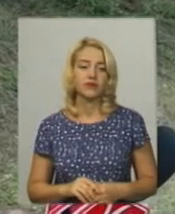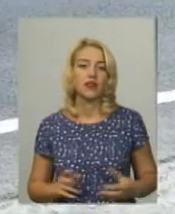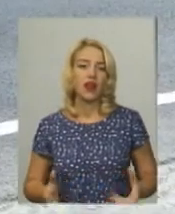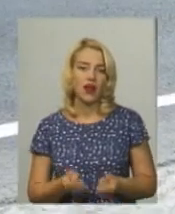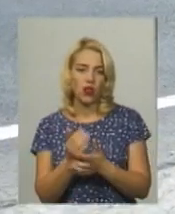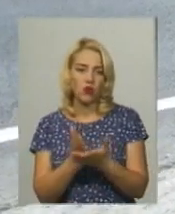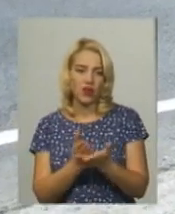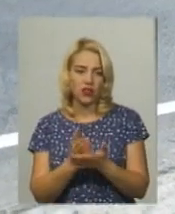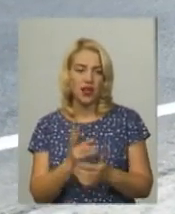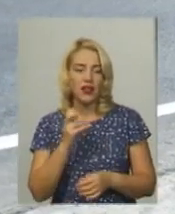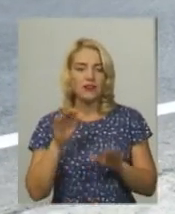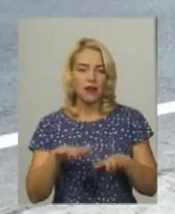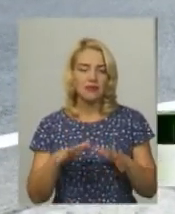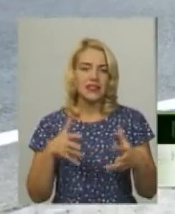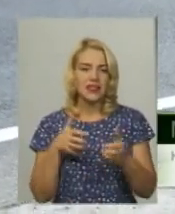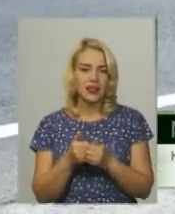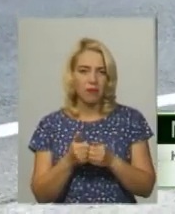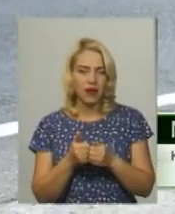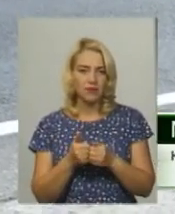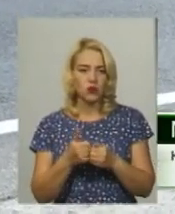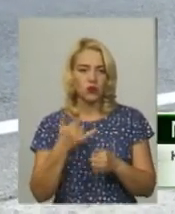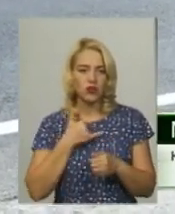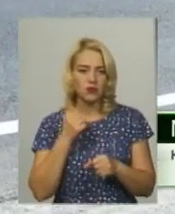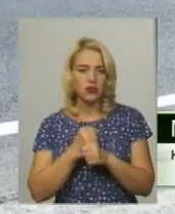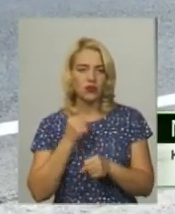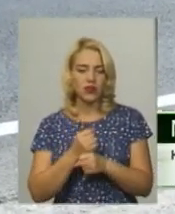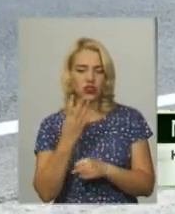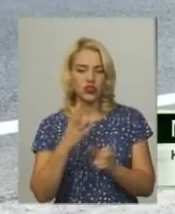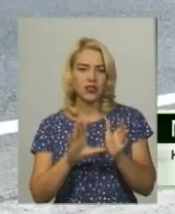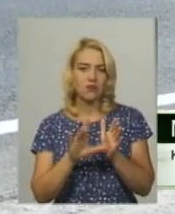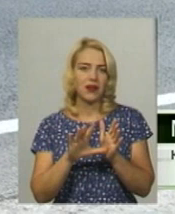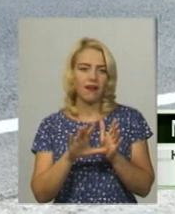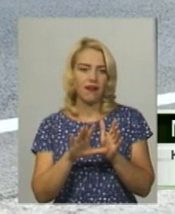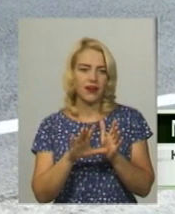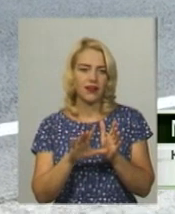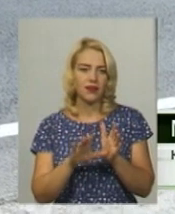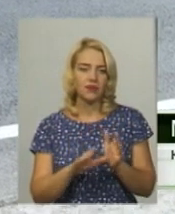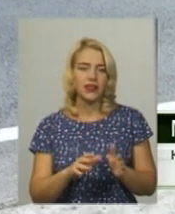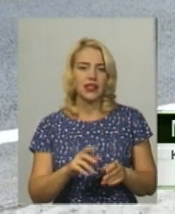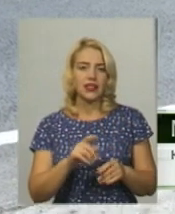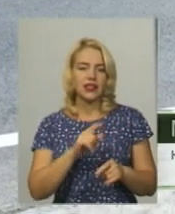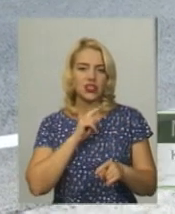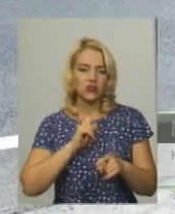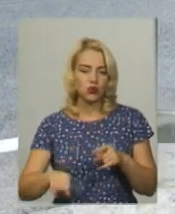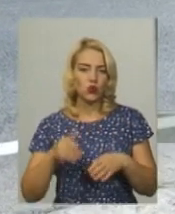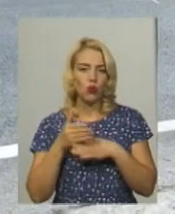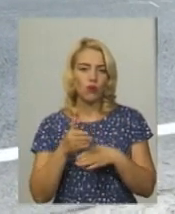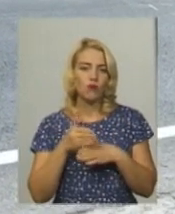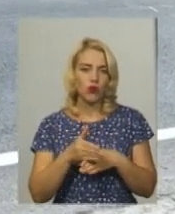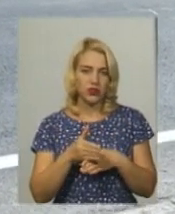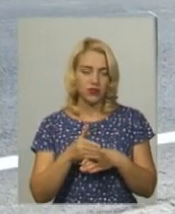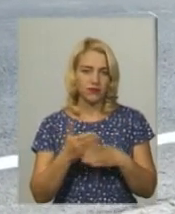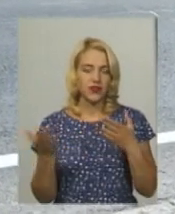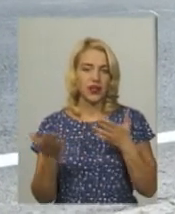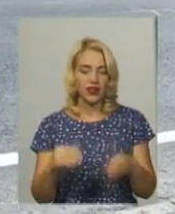рятувальника. Ну, на місці ДТП у нас працювало 4 бригади центру екстреної медичної допомоги,